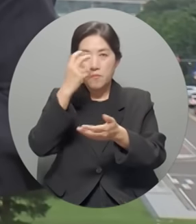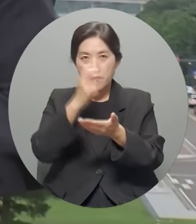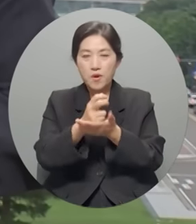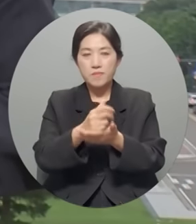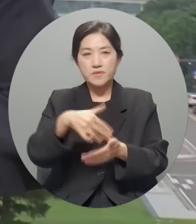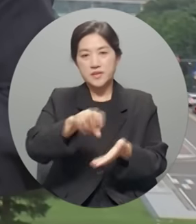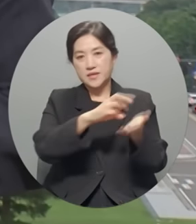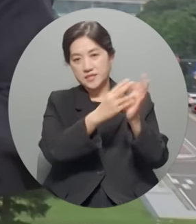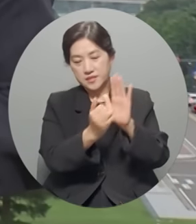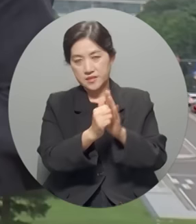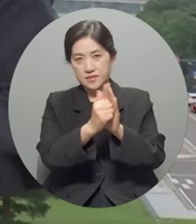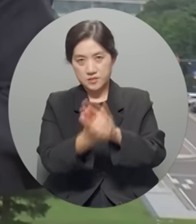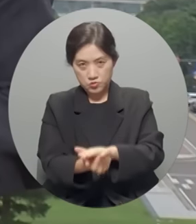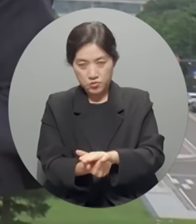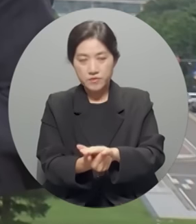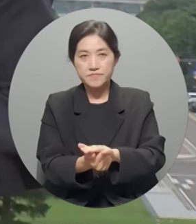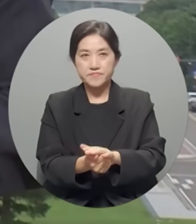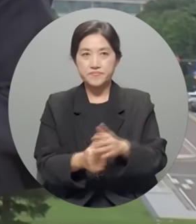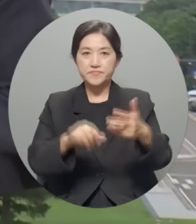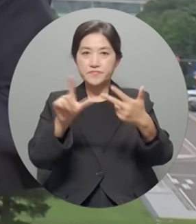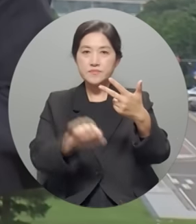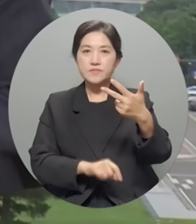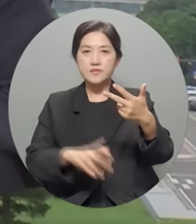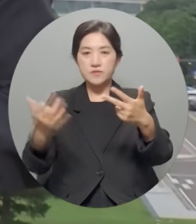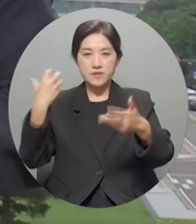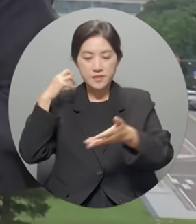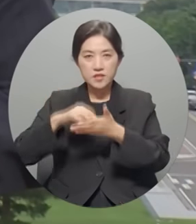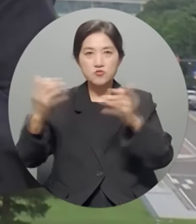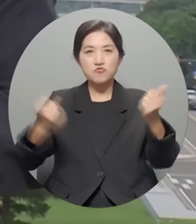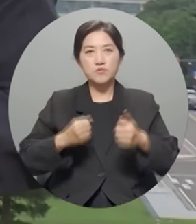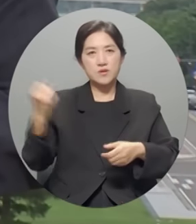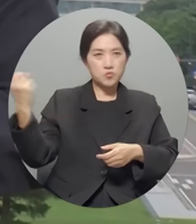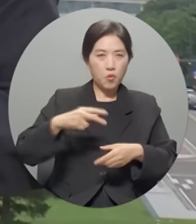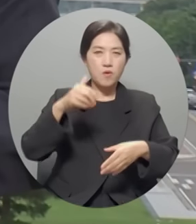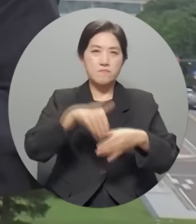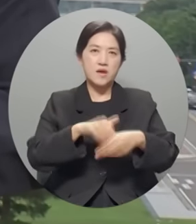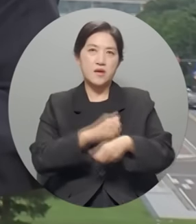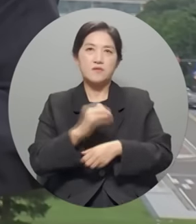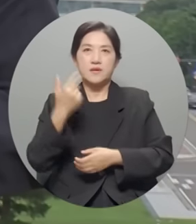순직 일주기인 7월 19일 무렵 국회에 돌아오게 됩니다. MBC 뉴스 김민영입니다.